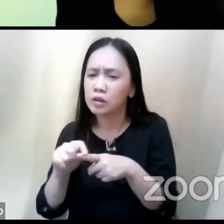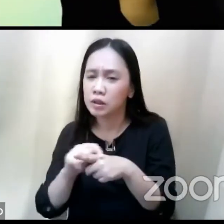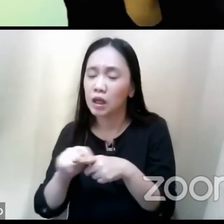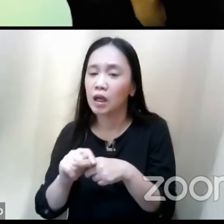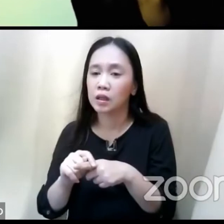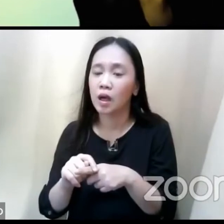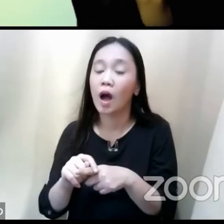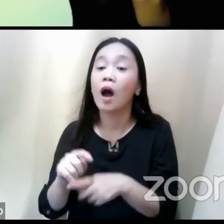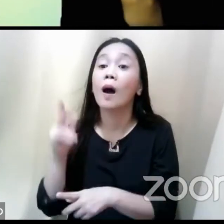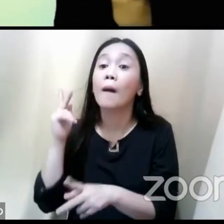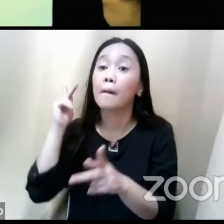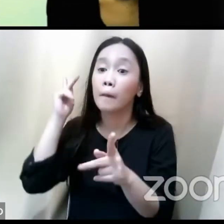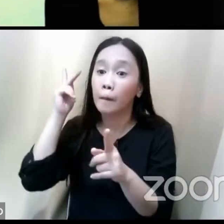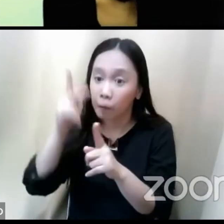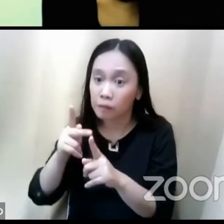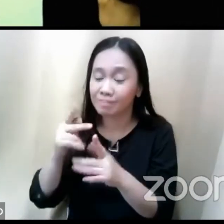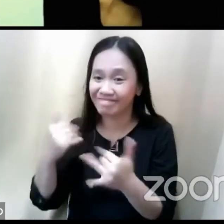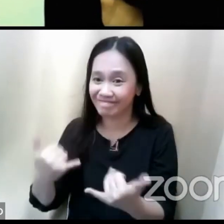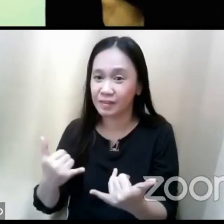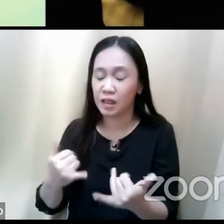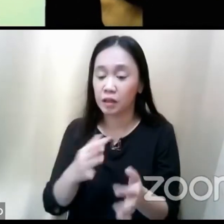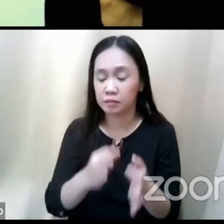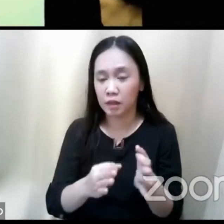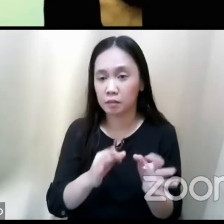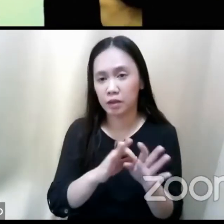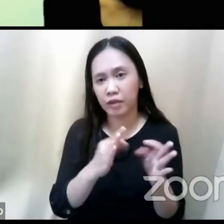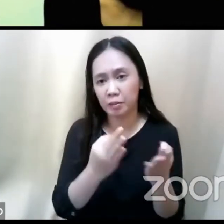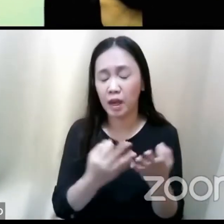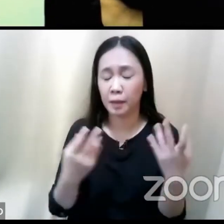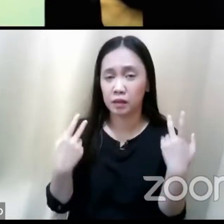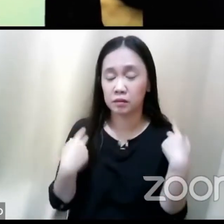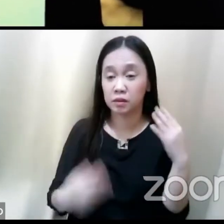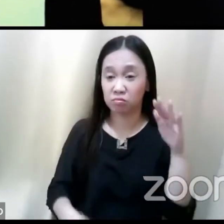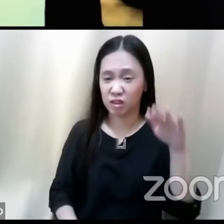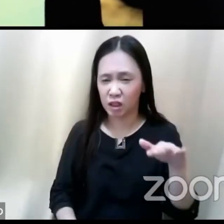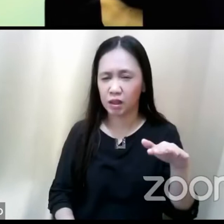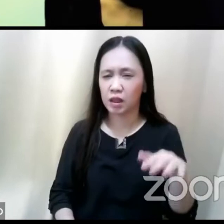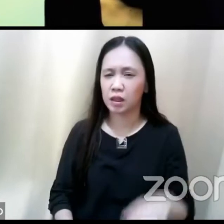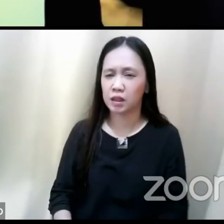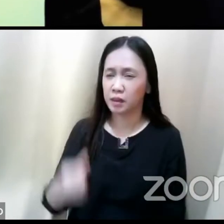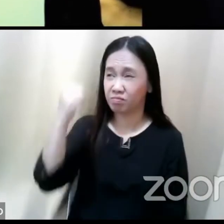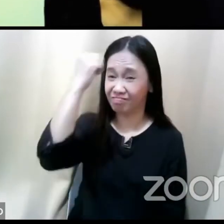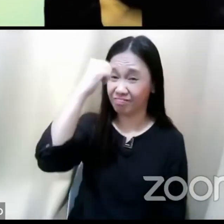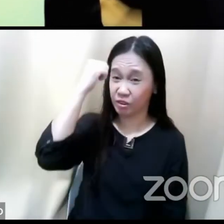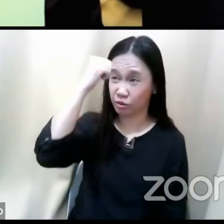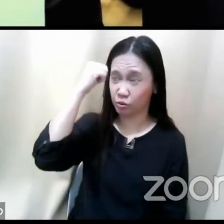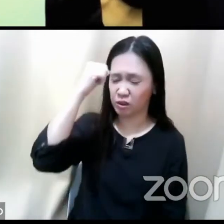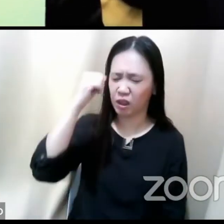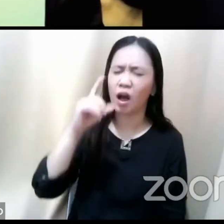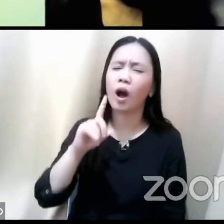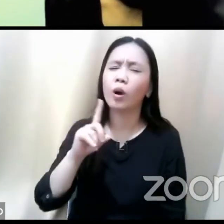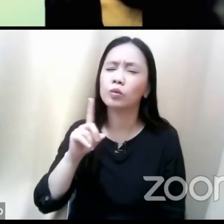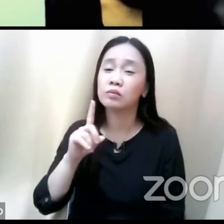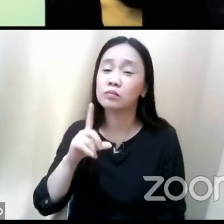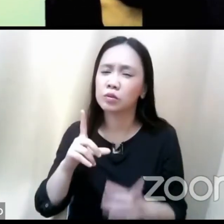eh. Kung ang pamilya, no, ay may anak na may autism. So, ano ang gagawin